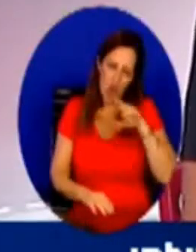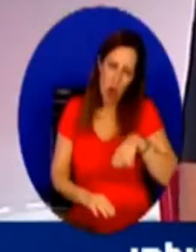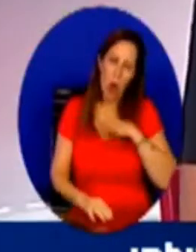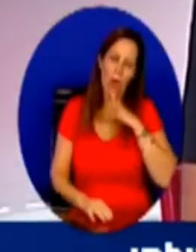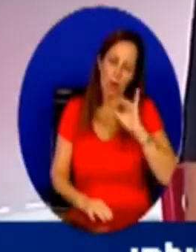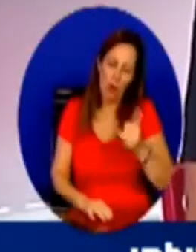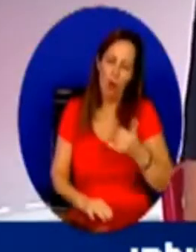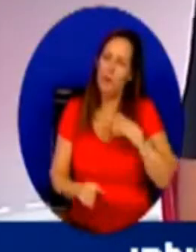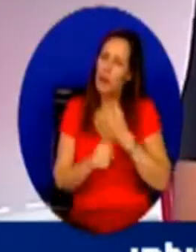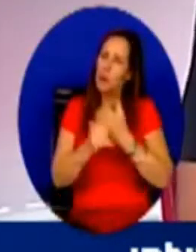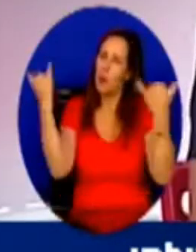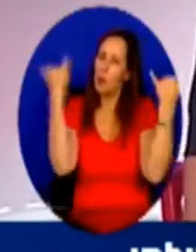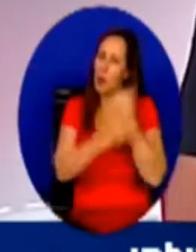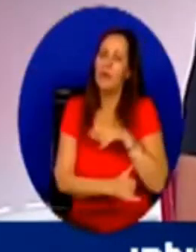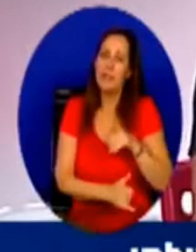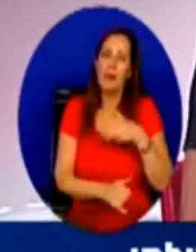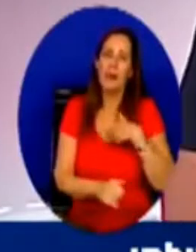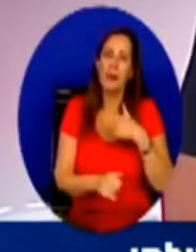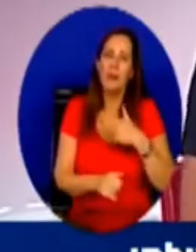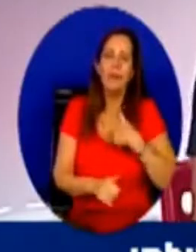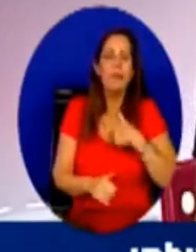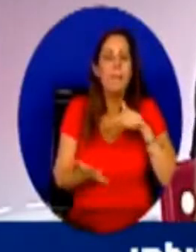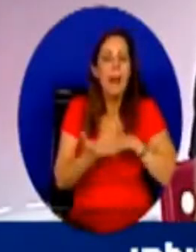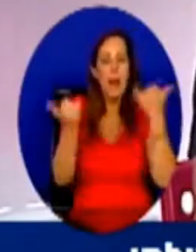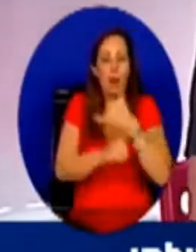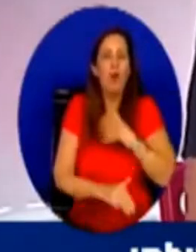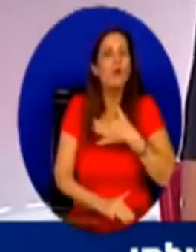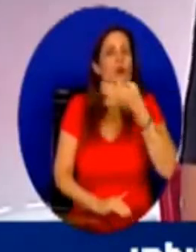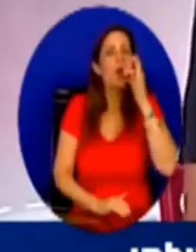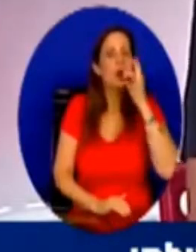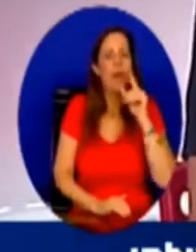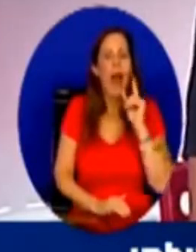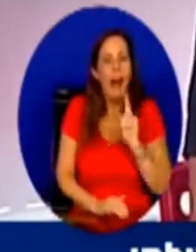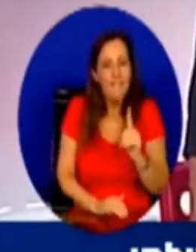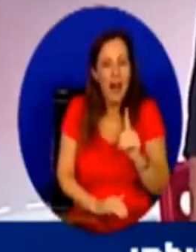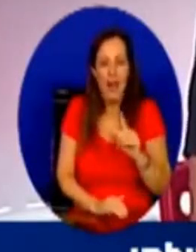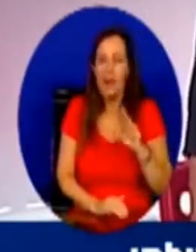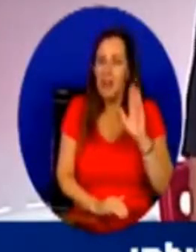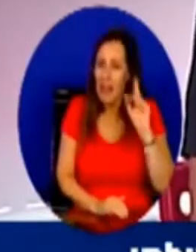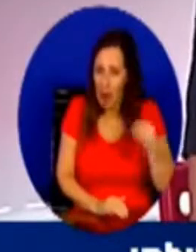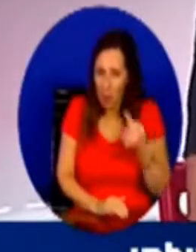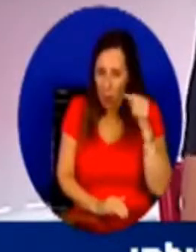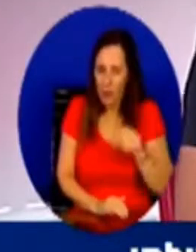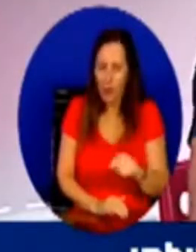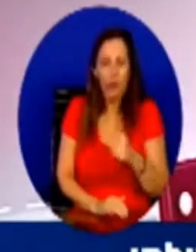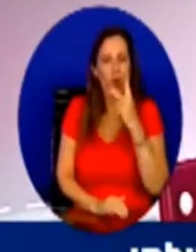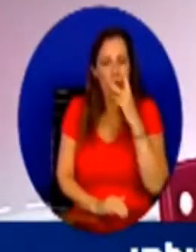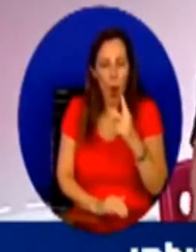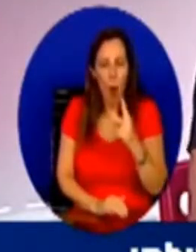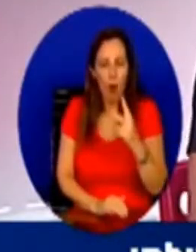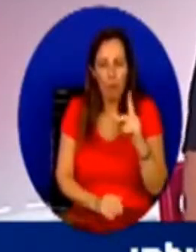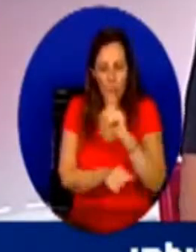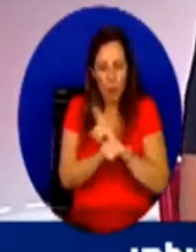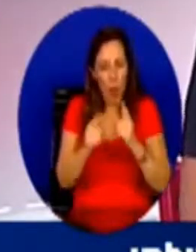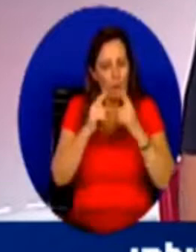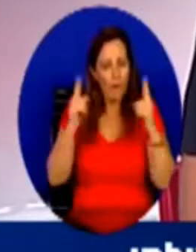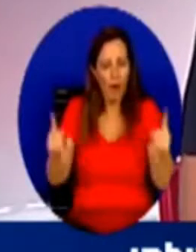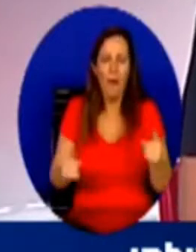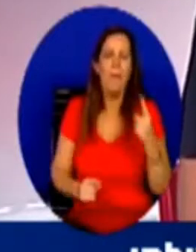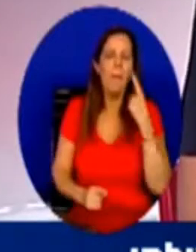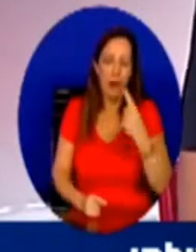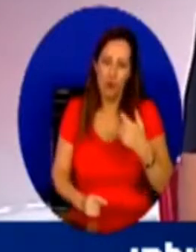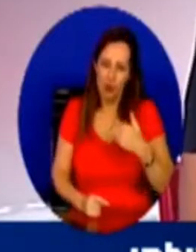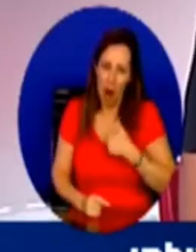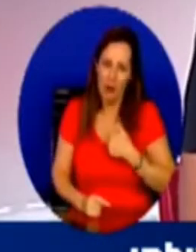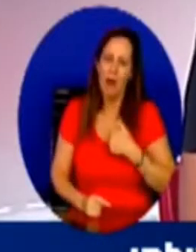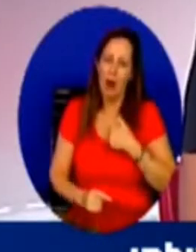מבעיות, ועשו טעויות, ודווקא זה מה שגורם לנו להשתפר ולהיות טובים יותר, אבל עם כל זה, כשמסתכלים אותם לאורך זמן, מבחן התוצאה מראה